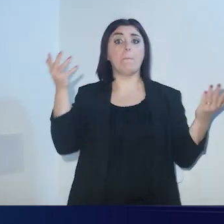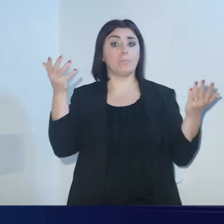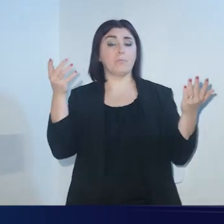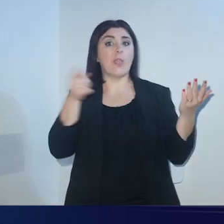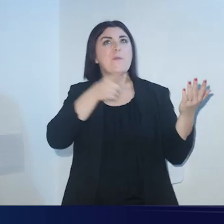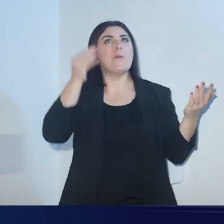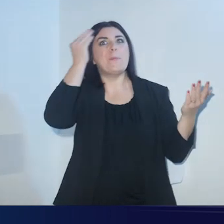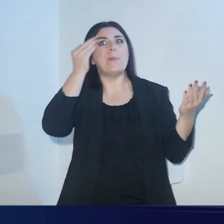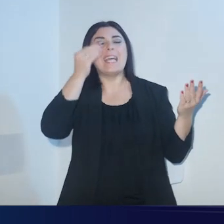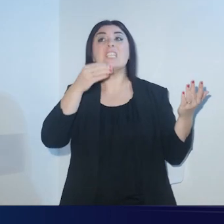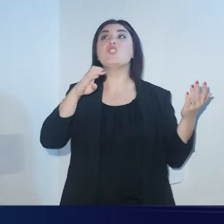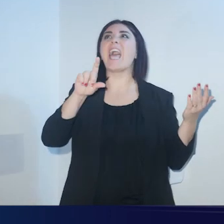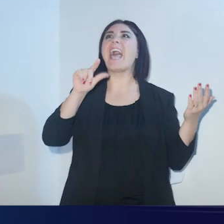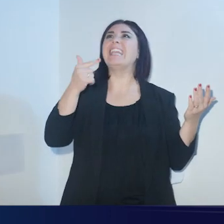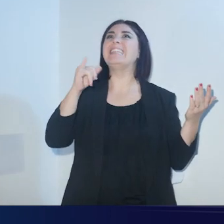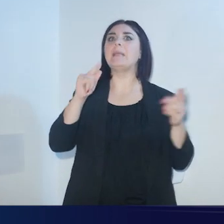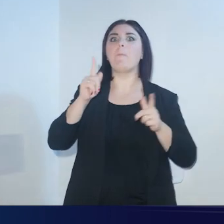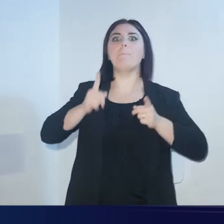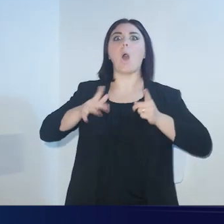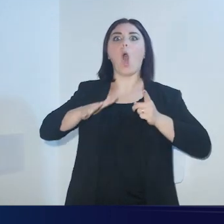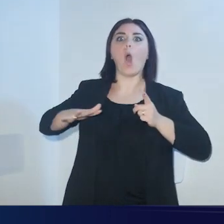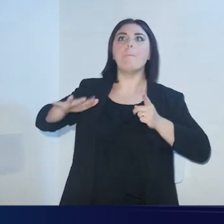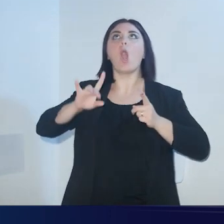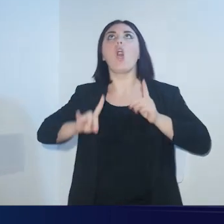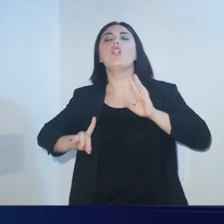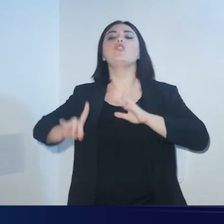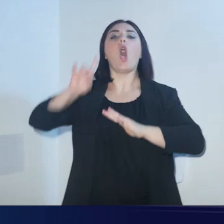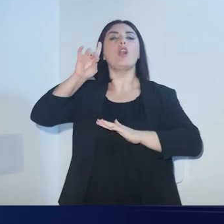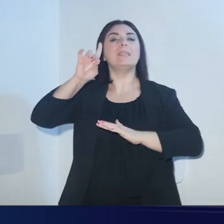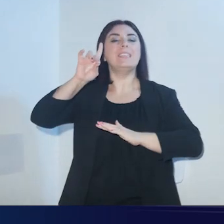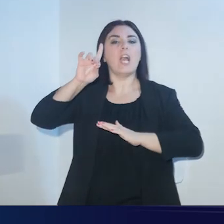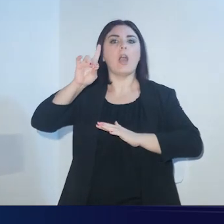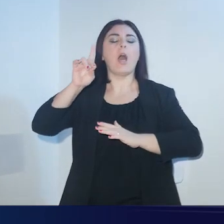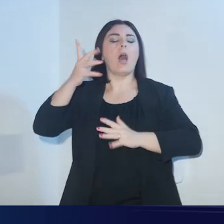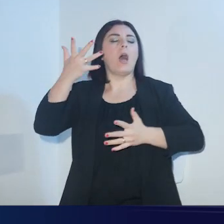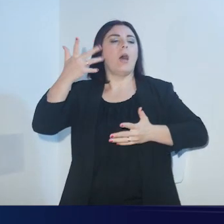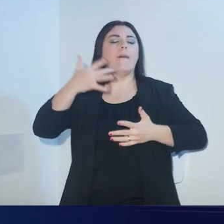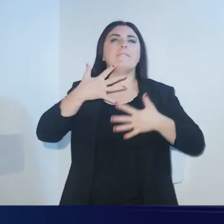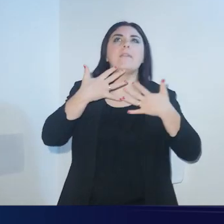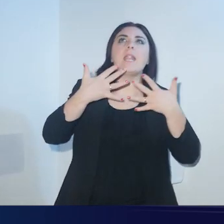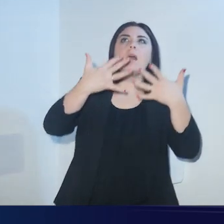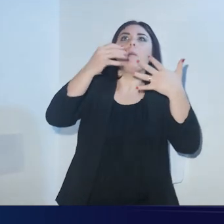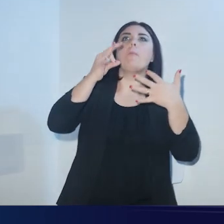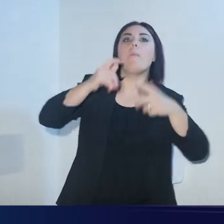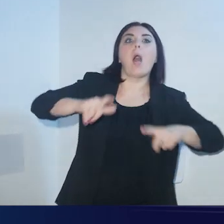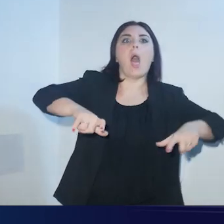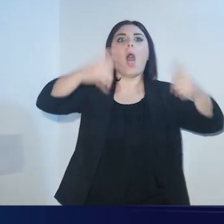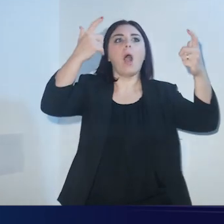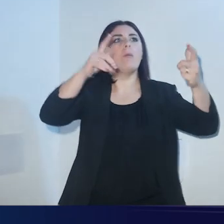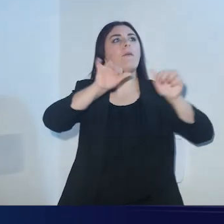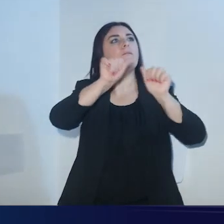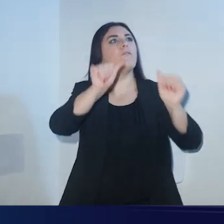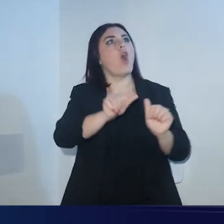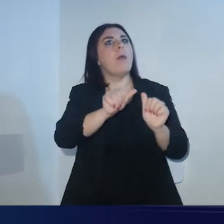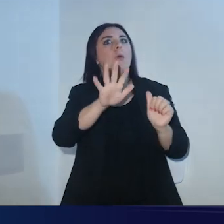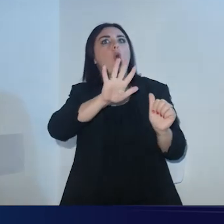che i Celti, che erano un popolo nordico, veneravano gli alberi, quindi li consideravano quasi